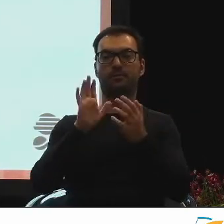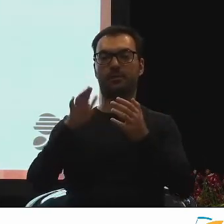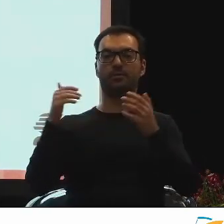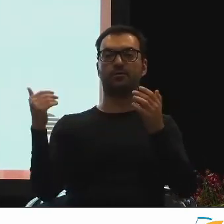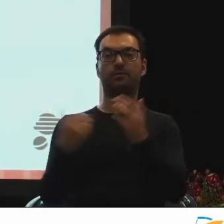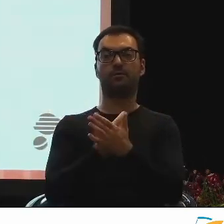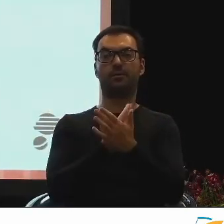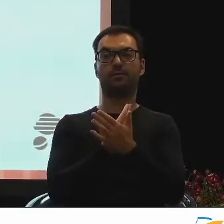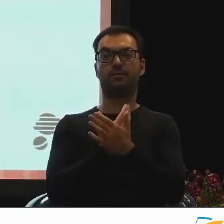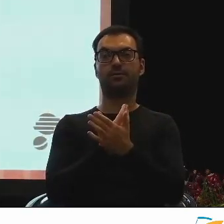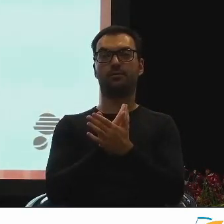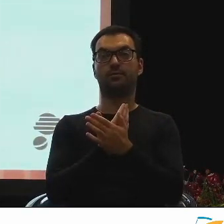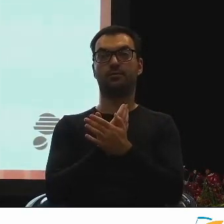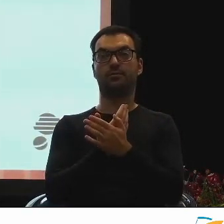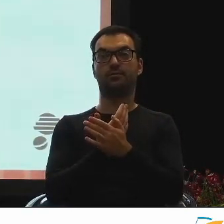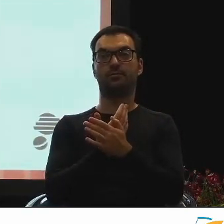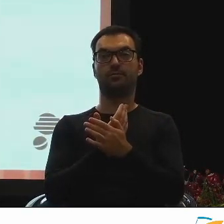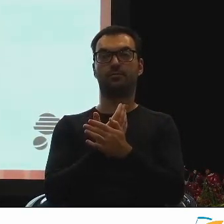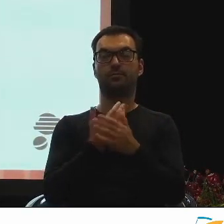ma nowe,